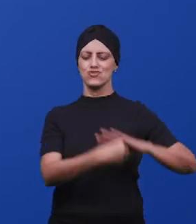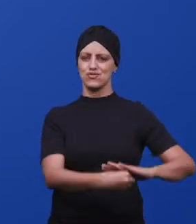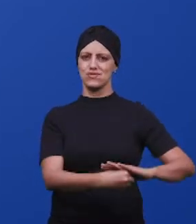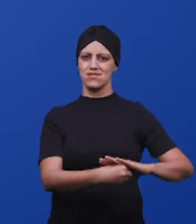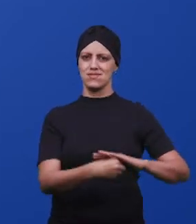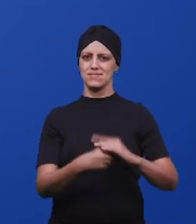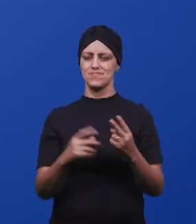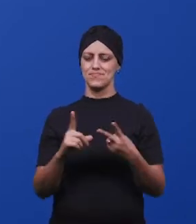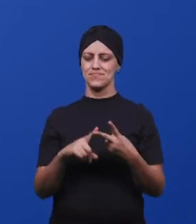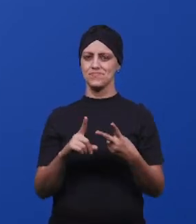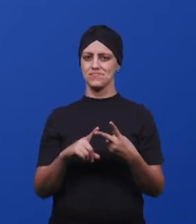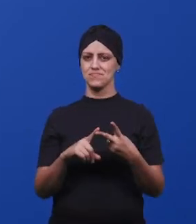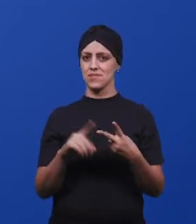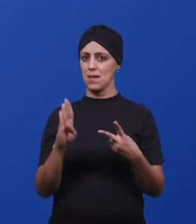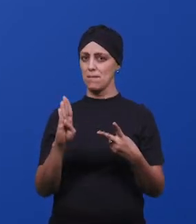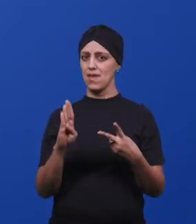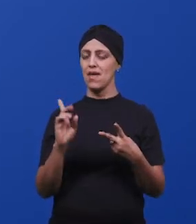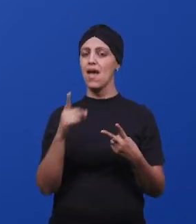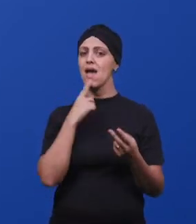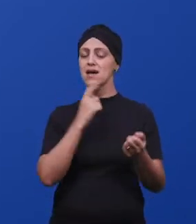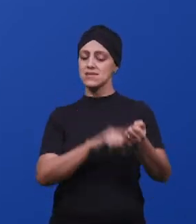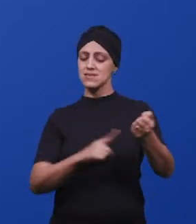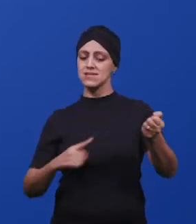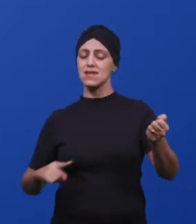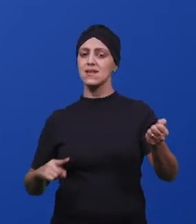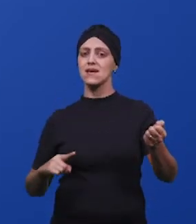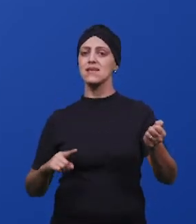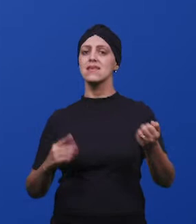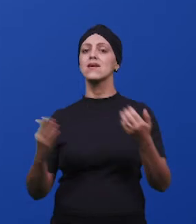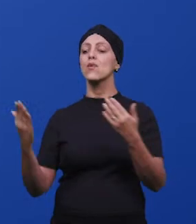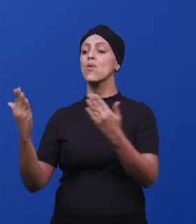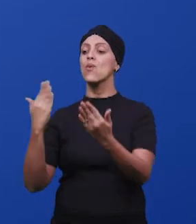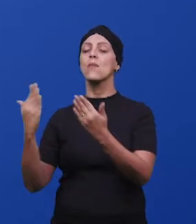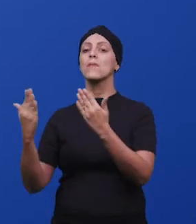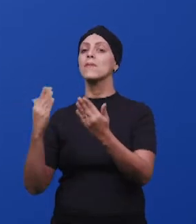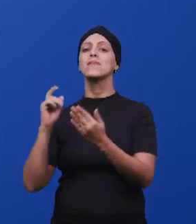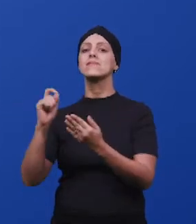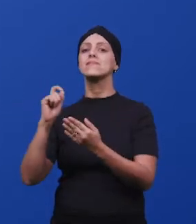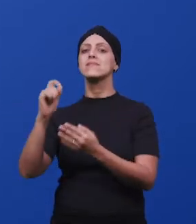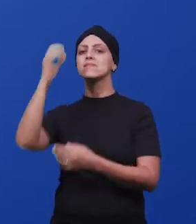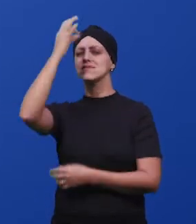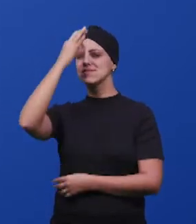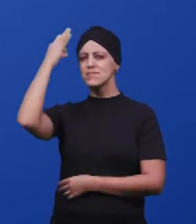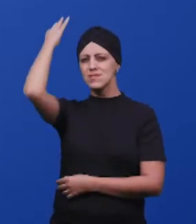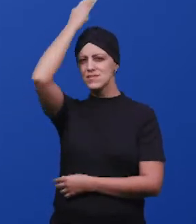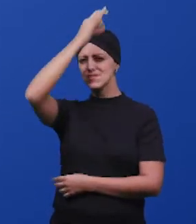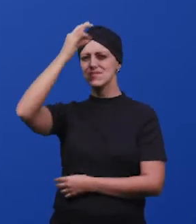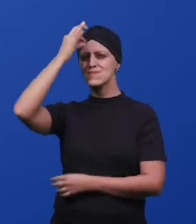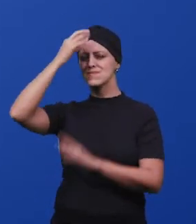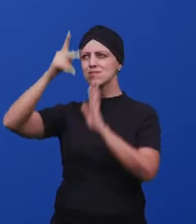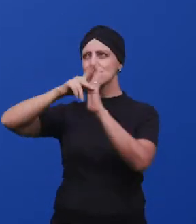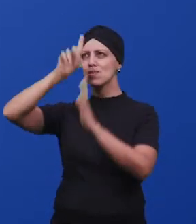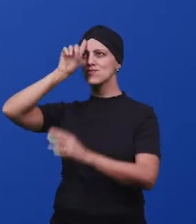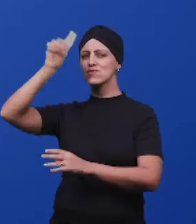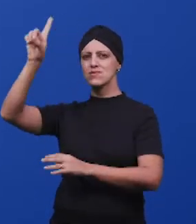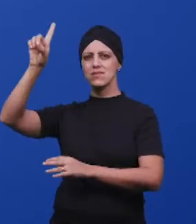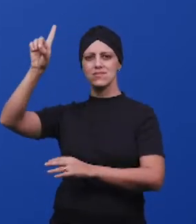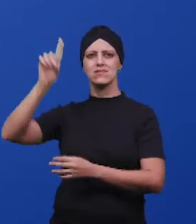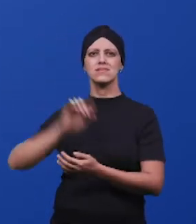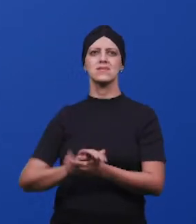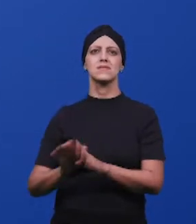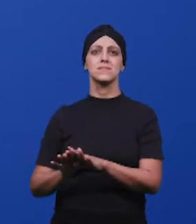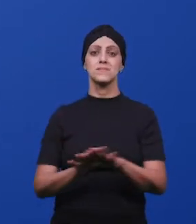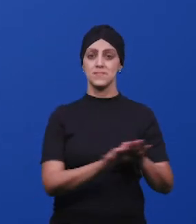mundo. Letra B, o sangue, né, fala do Espírito Santo de Deus, né, que foi derramado também sobre